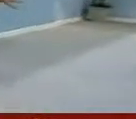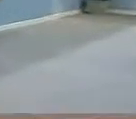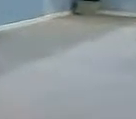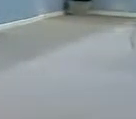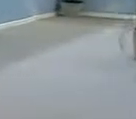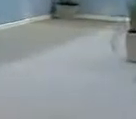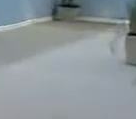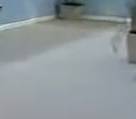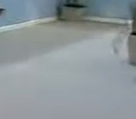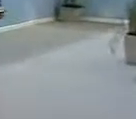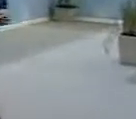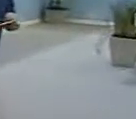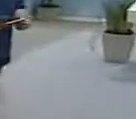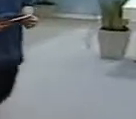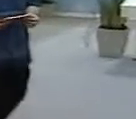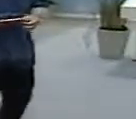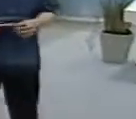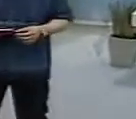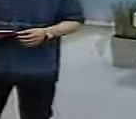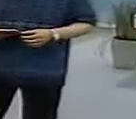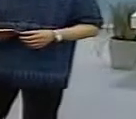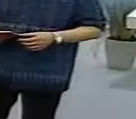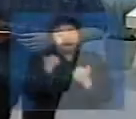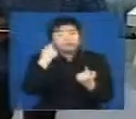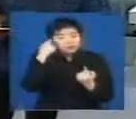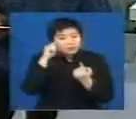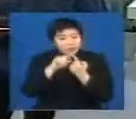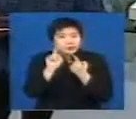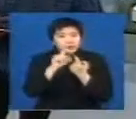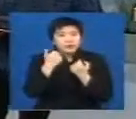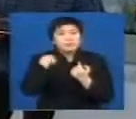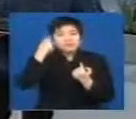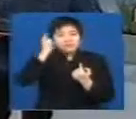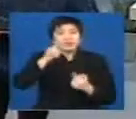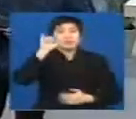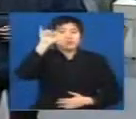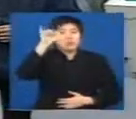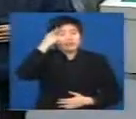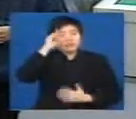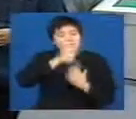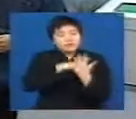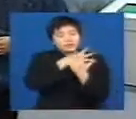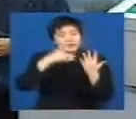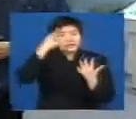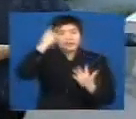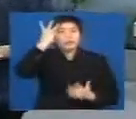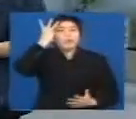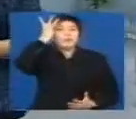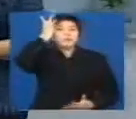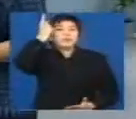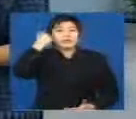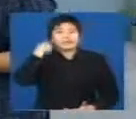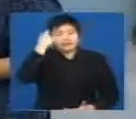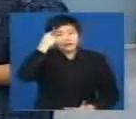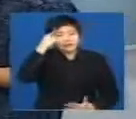นี้นะอันนี้ความจริงมันเป็นยุทธศาสตร์ภาพนี้นะฮะเป็นภาพที่ค่อนข้างจะสำคัญเป็นยุทธศาสตร ์ เป็นแนวคิดนะแนวคิดหลัก